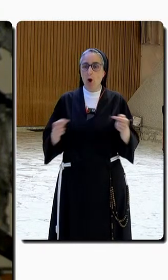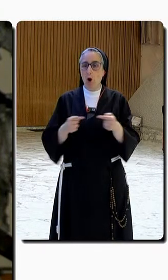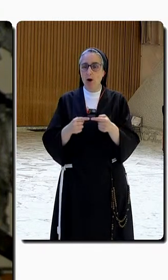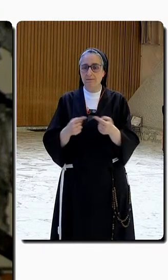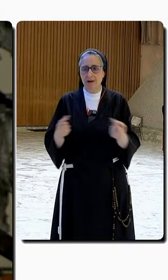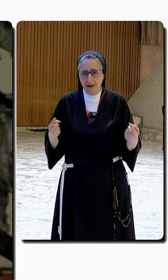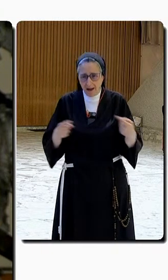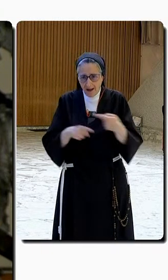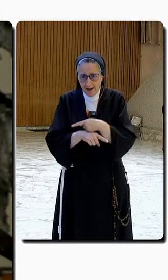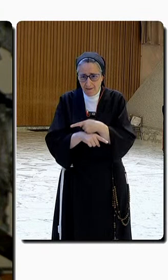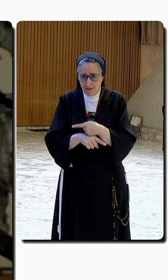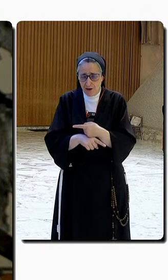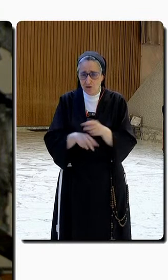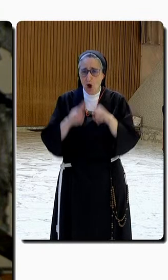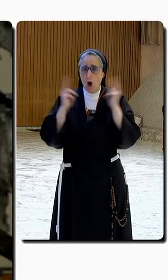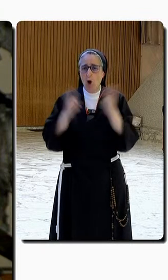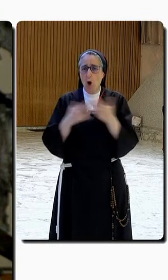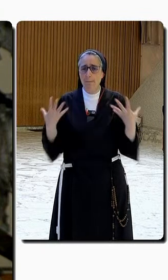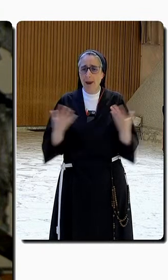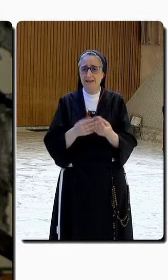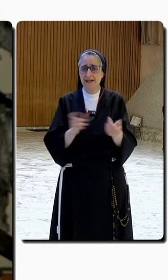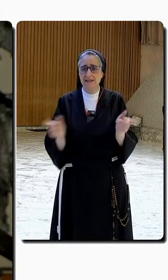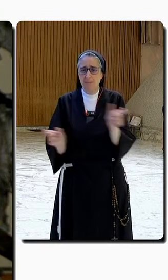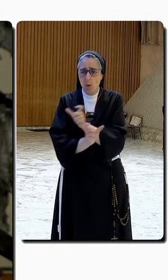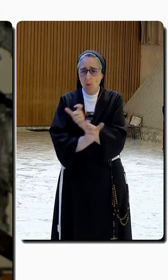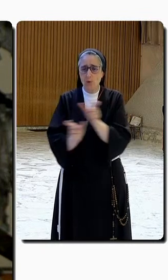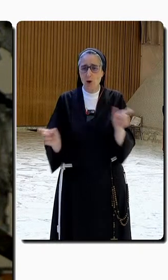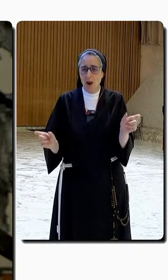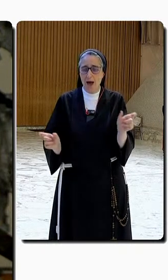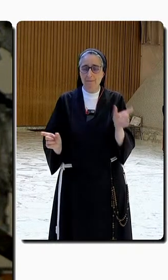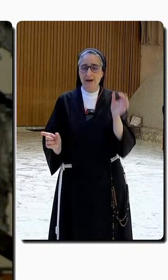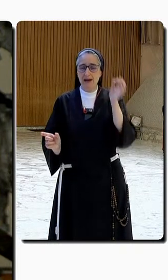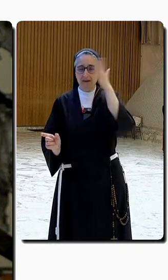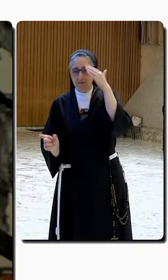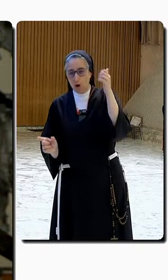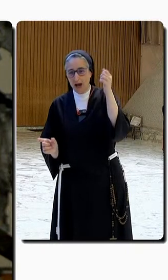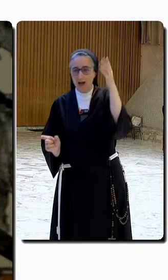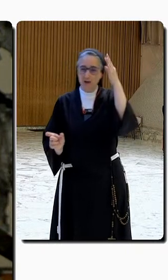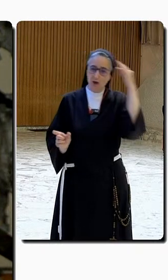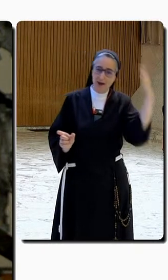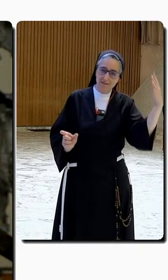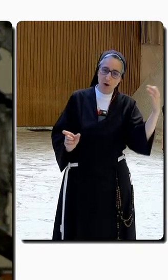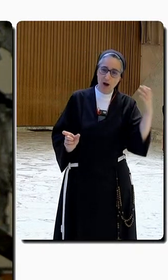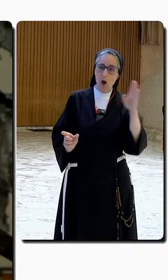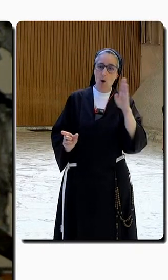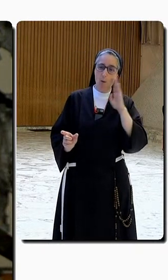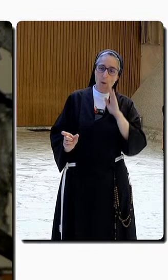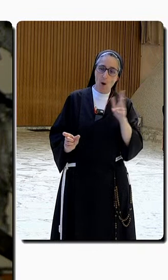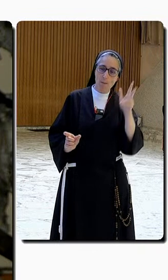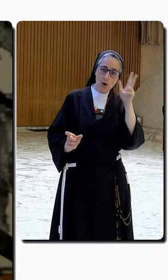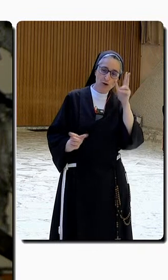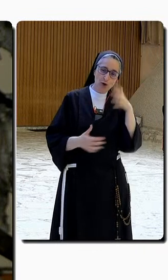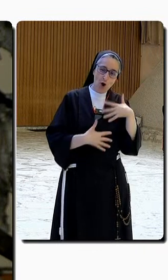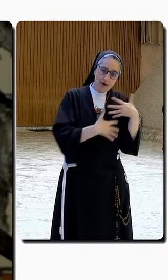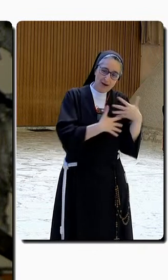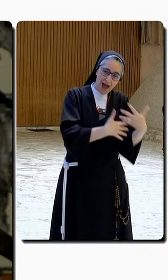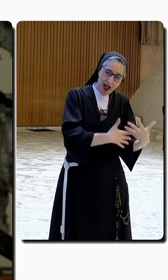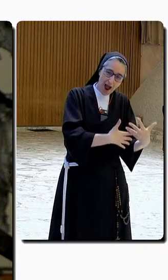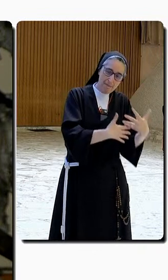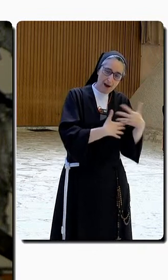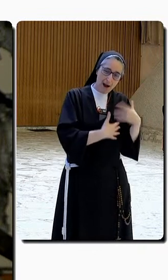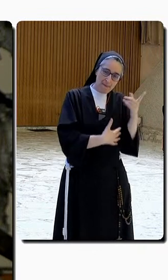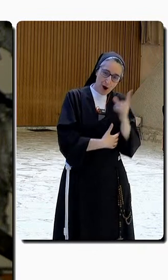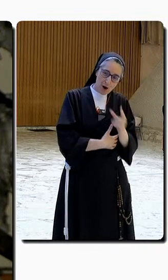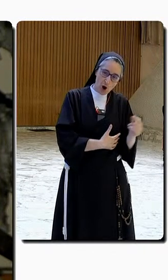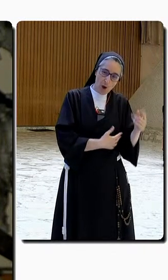ma si completano a vicenda nella vocazione integrale dell'uomo ad amare e